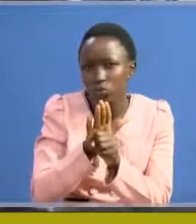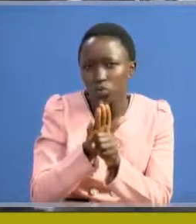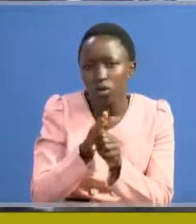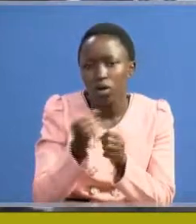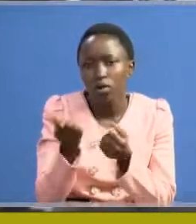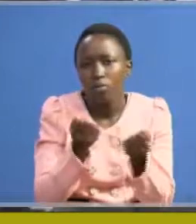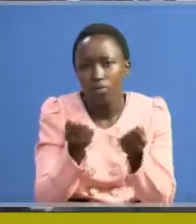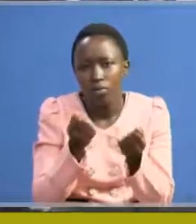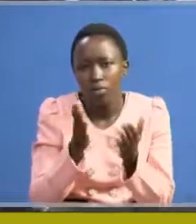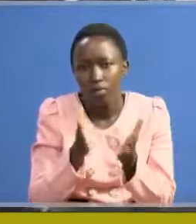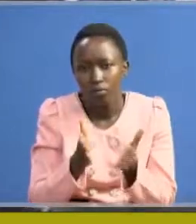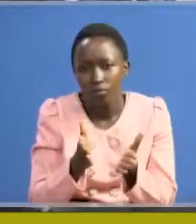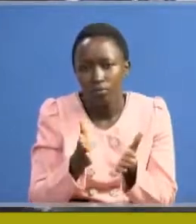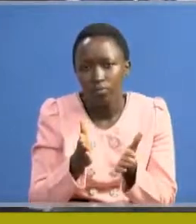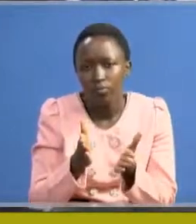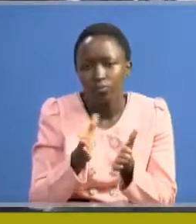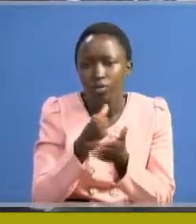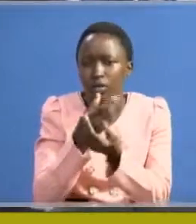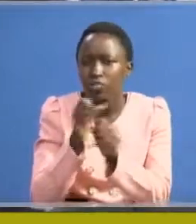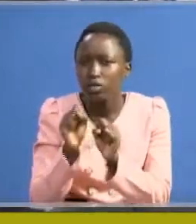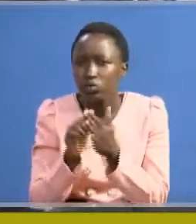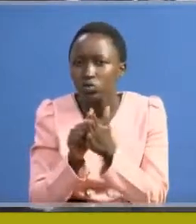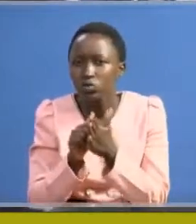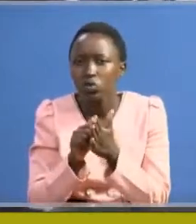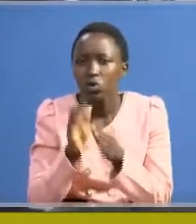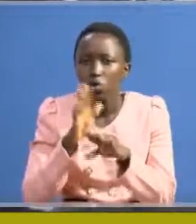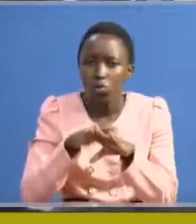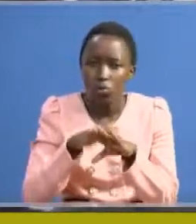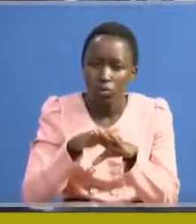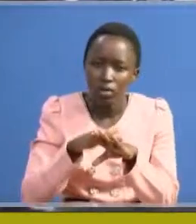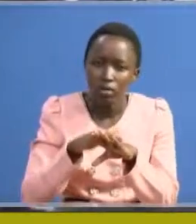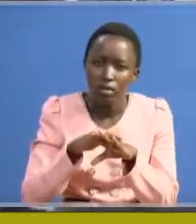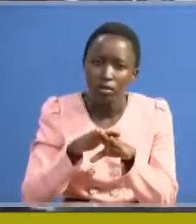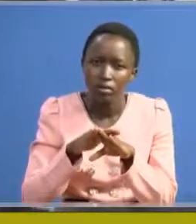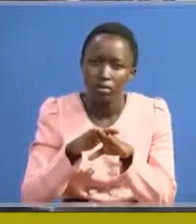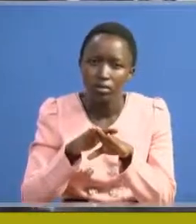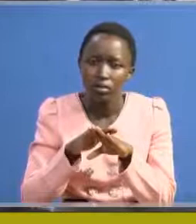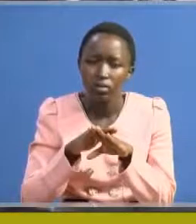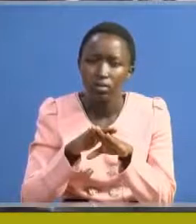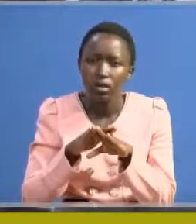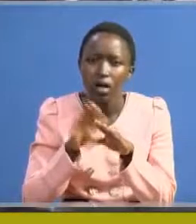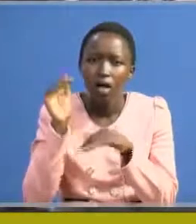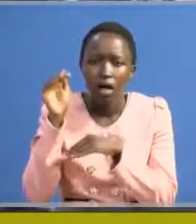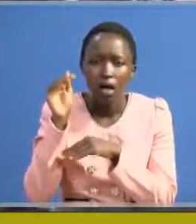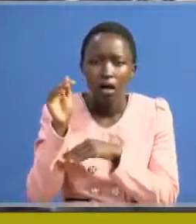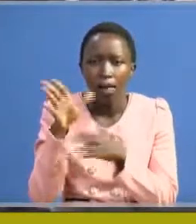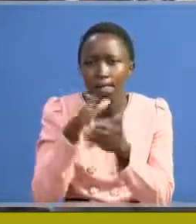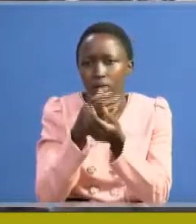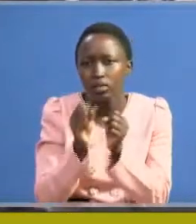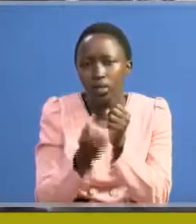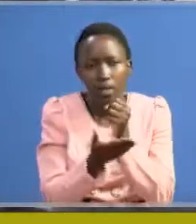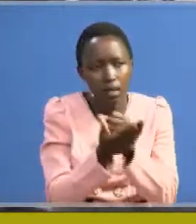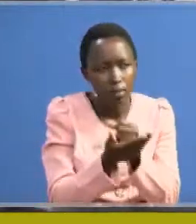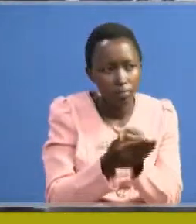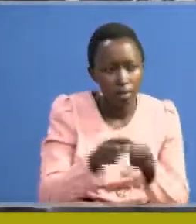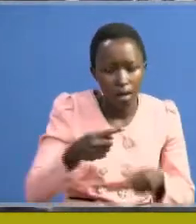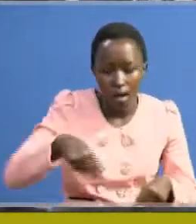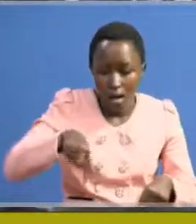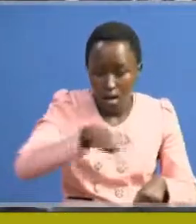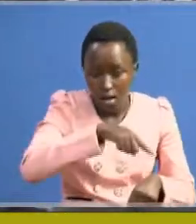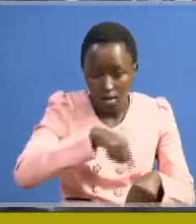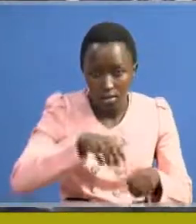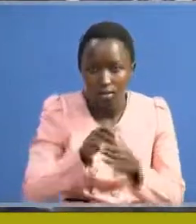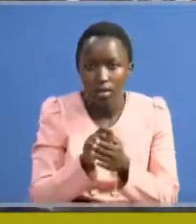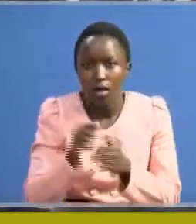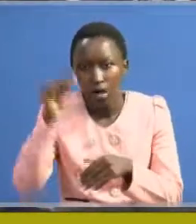president, amekuwa kielelezo, na pia tunaomba president kabisa aweze kutusaidia